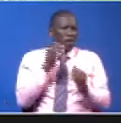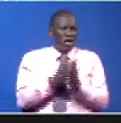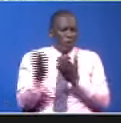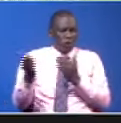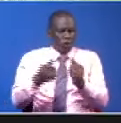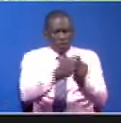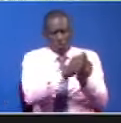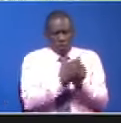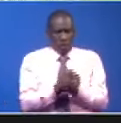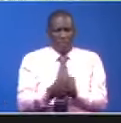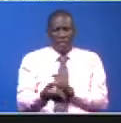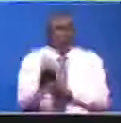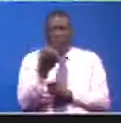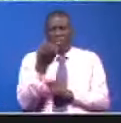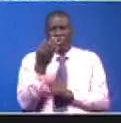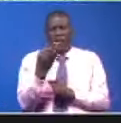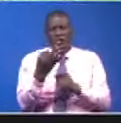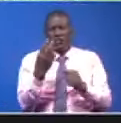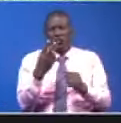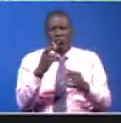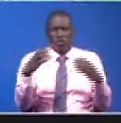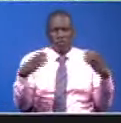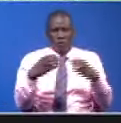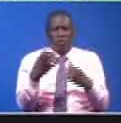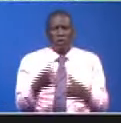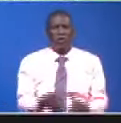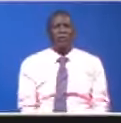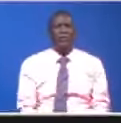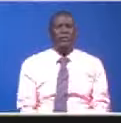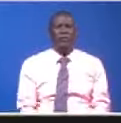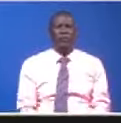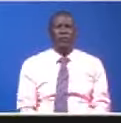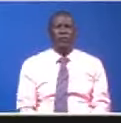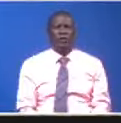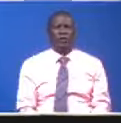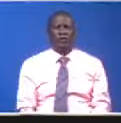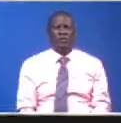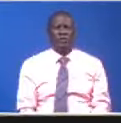yalileta pamoja timu 32.